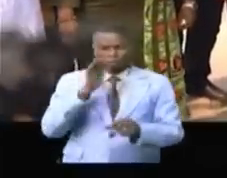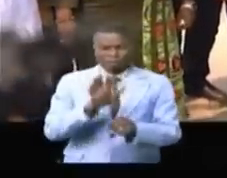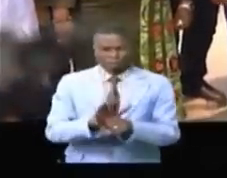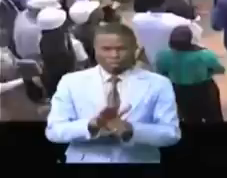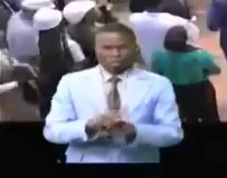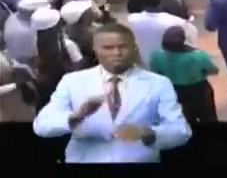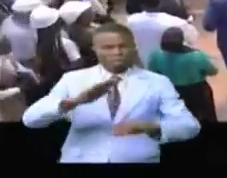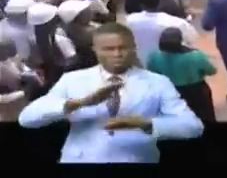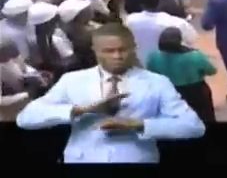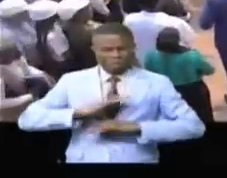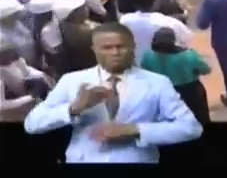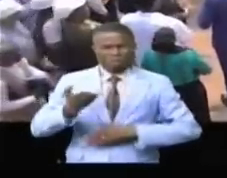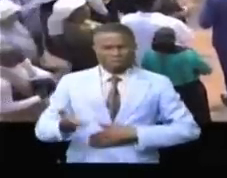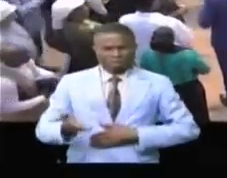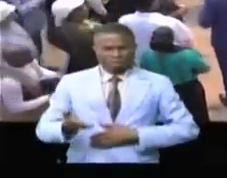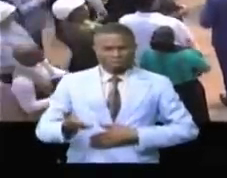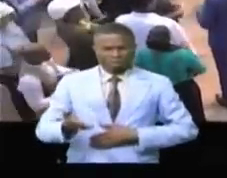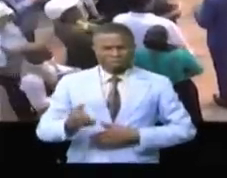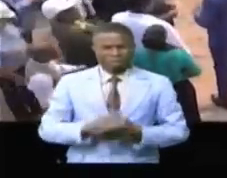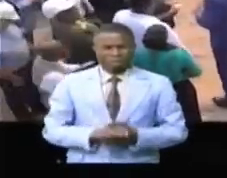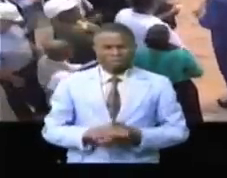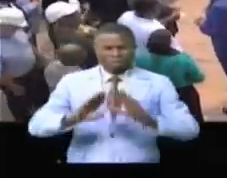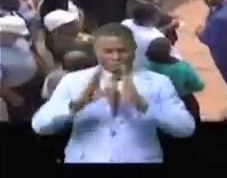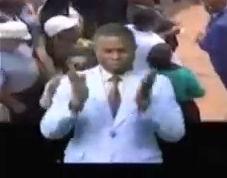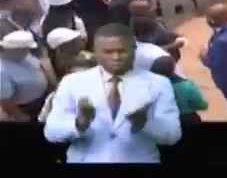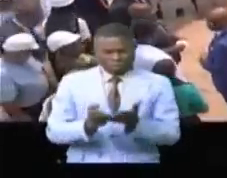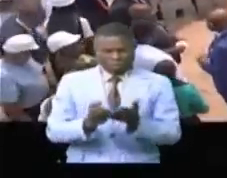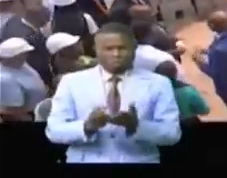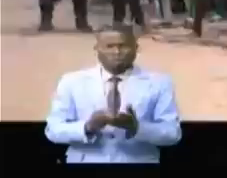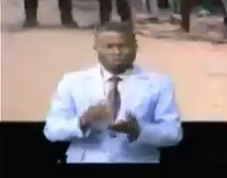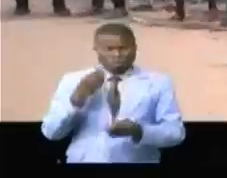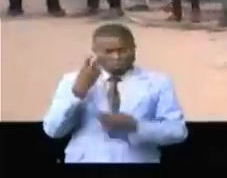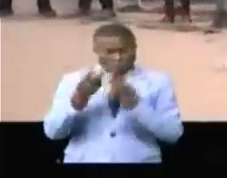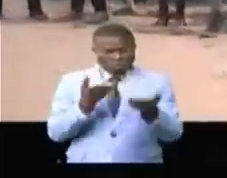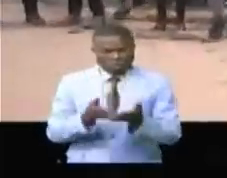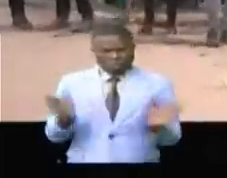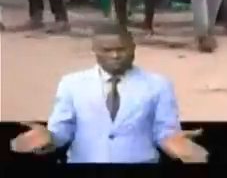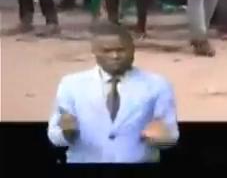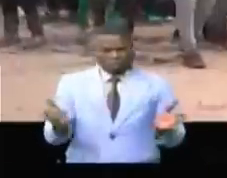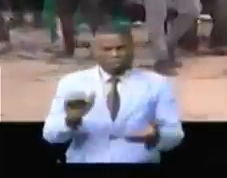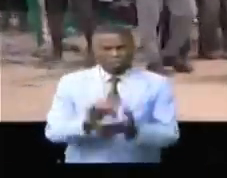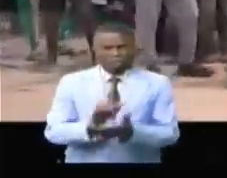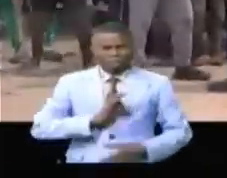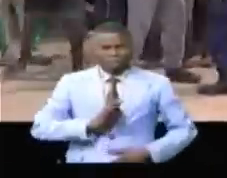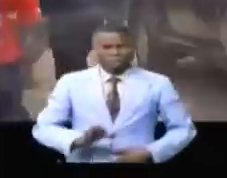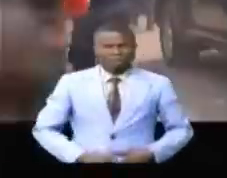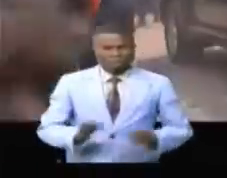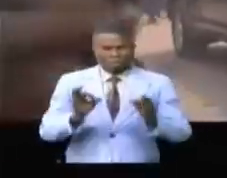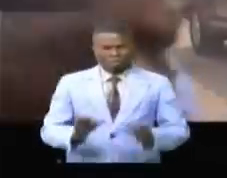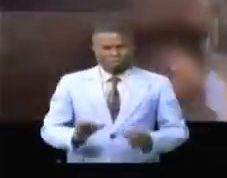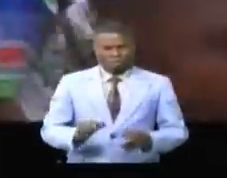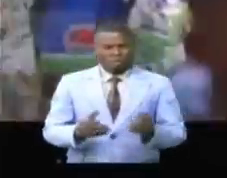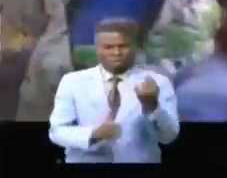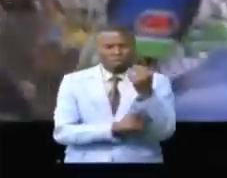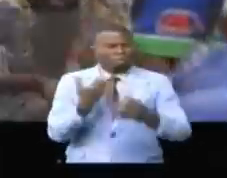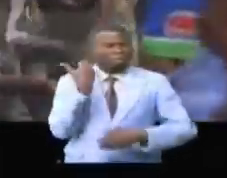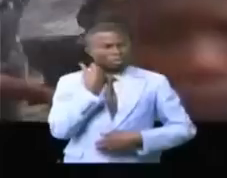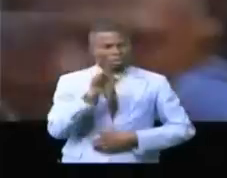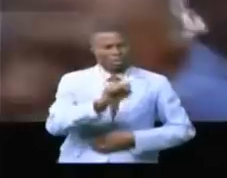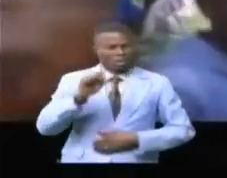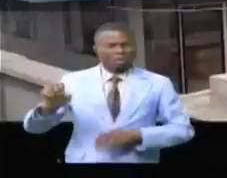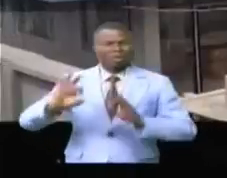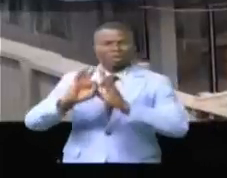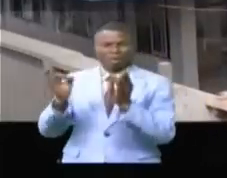de sa satisfaction. Ceux qui ont suivi son déplacement l'encouragent, mais seuls les drépanocytaires et leurs